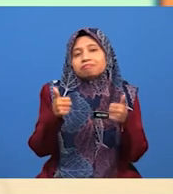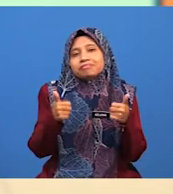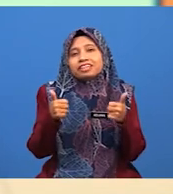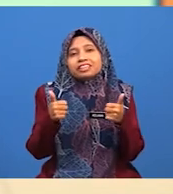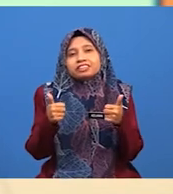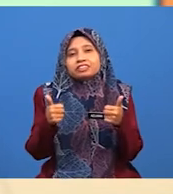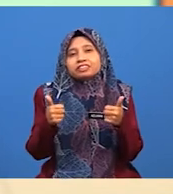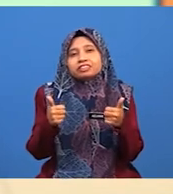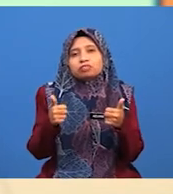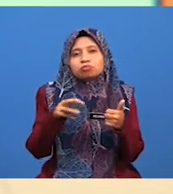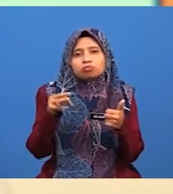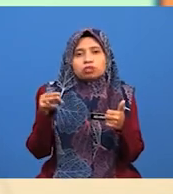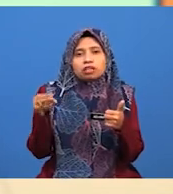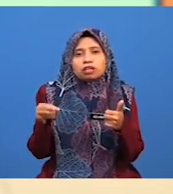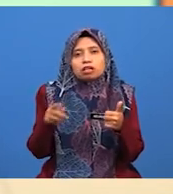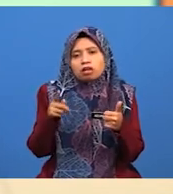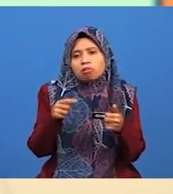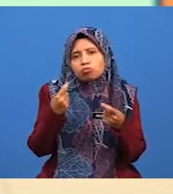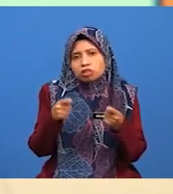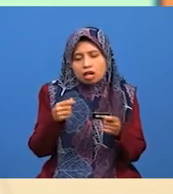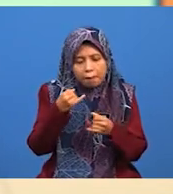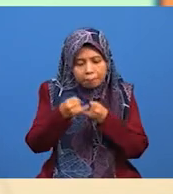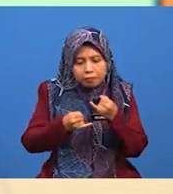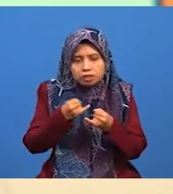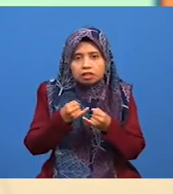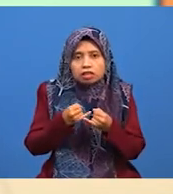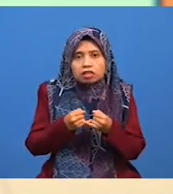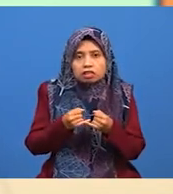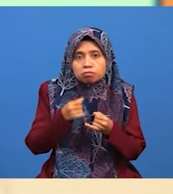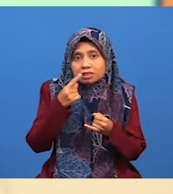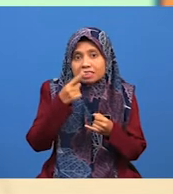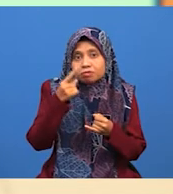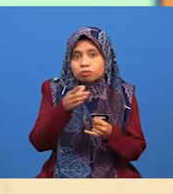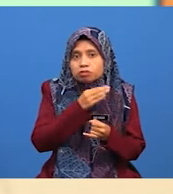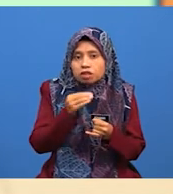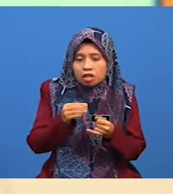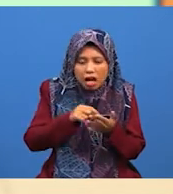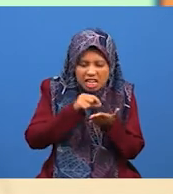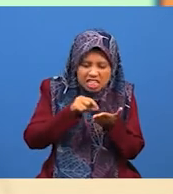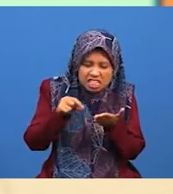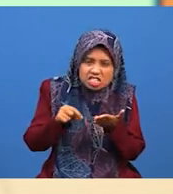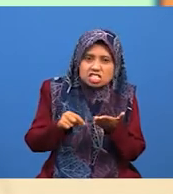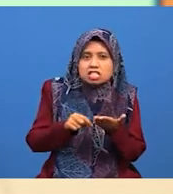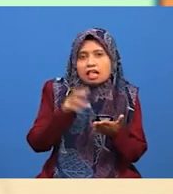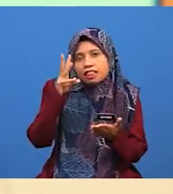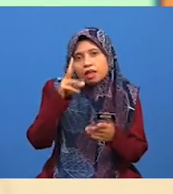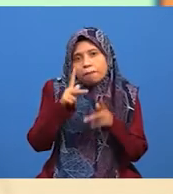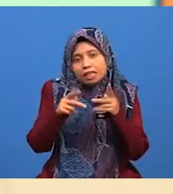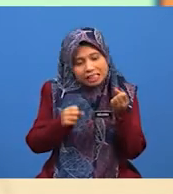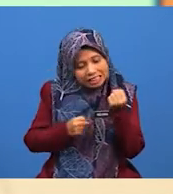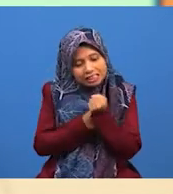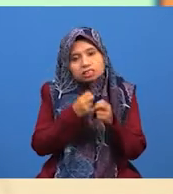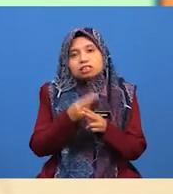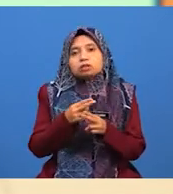Wah, tahniah murid-murid. Kamu telah berjaya menyebut dan mengisi 6 kata